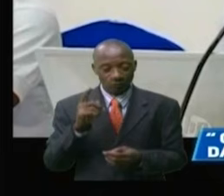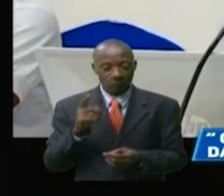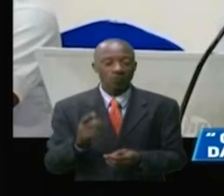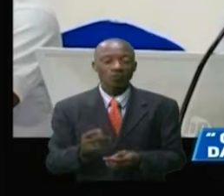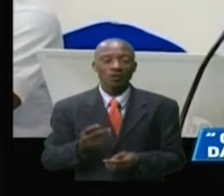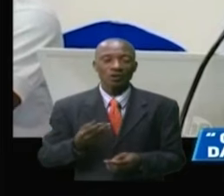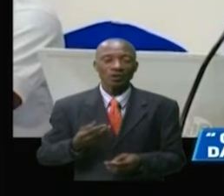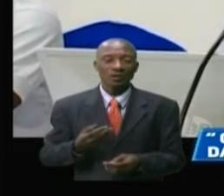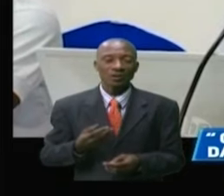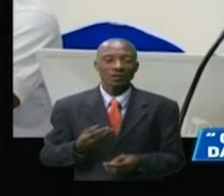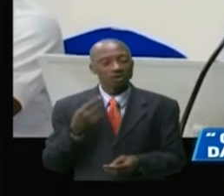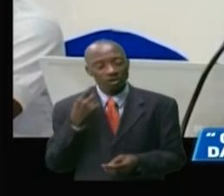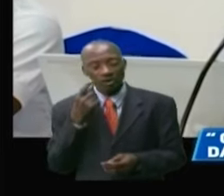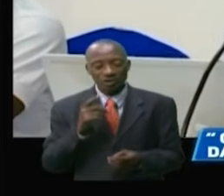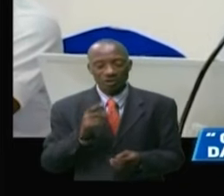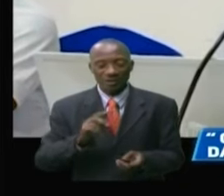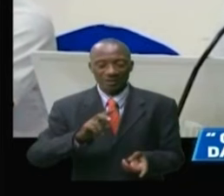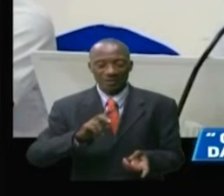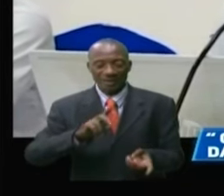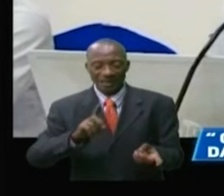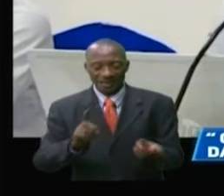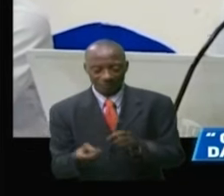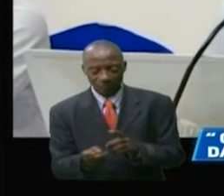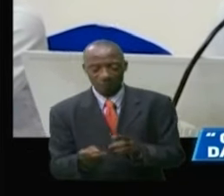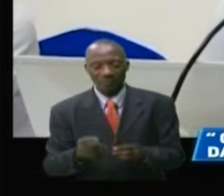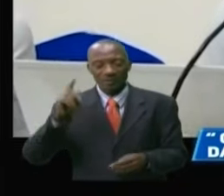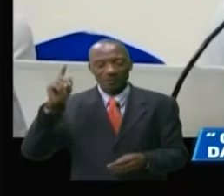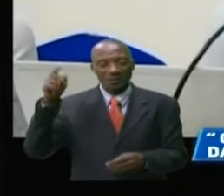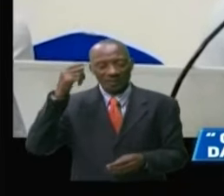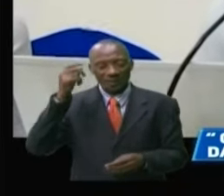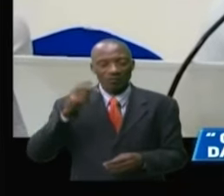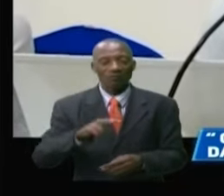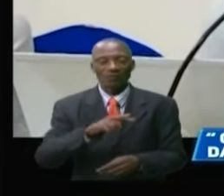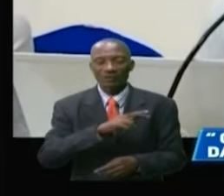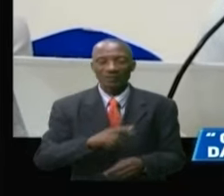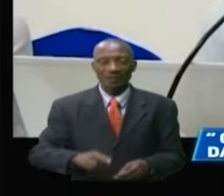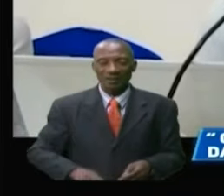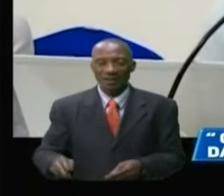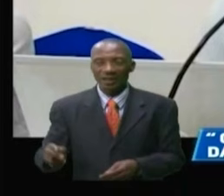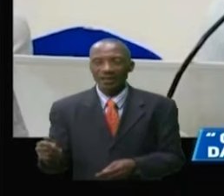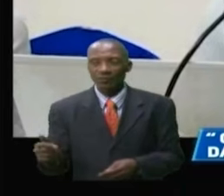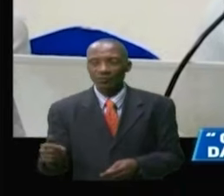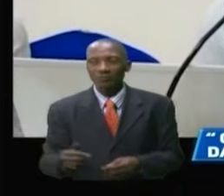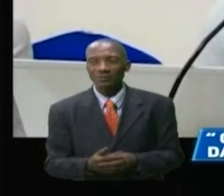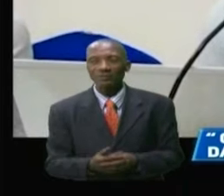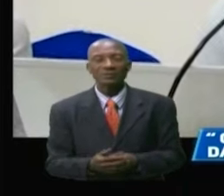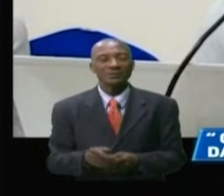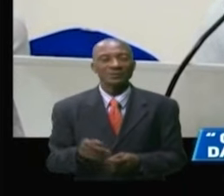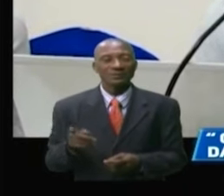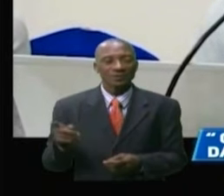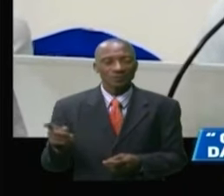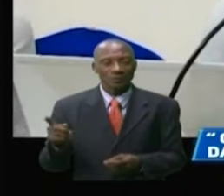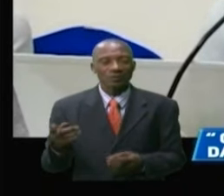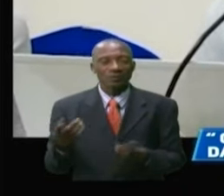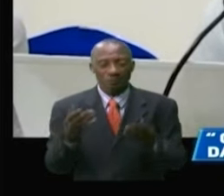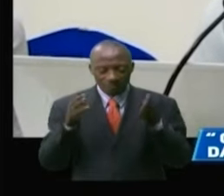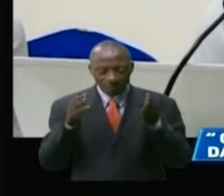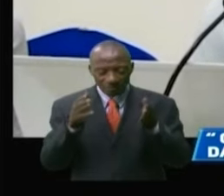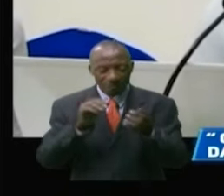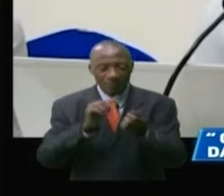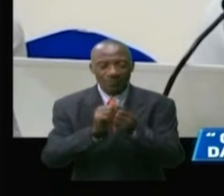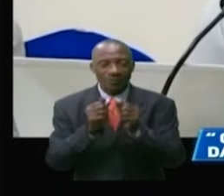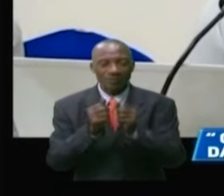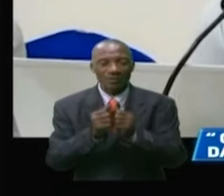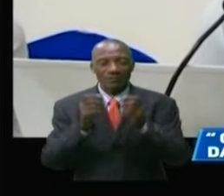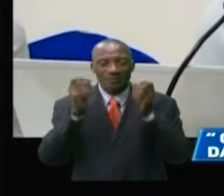2030, le gouvernement de la République accepte le principe que le droit à l'éducation est inné